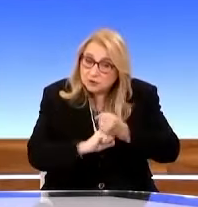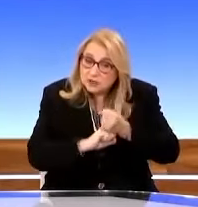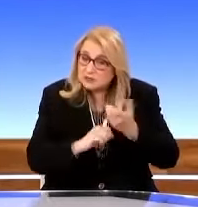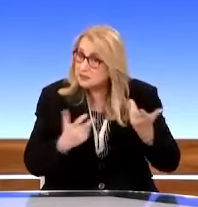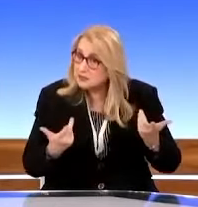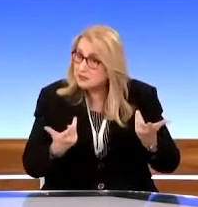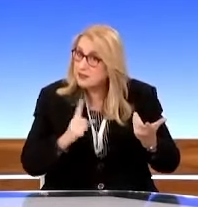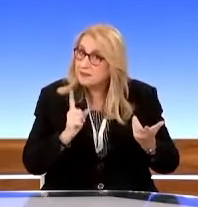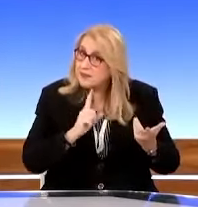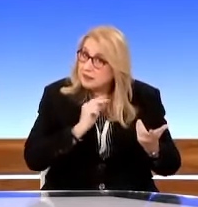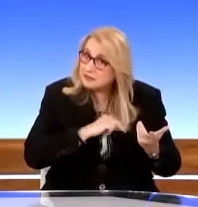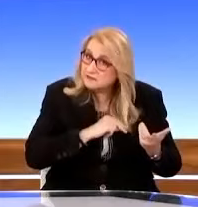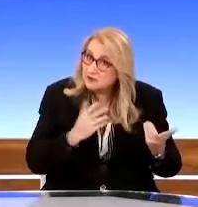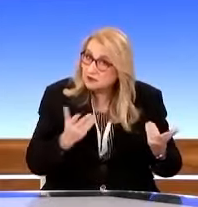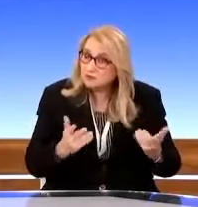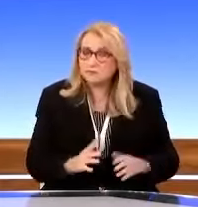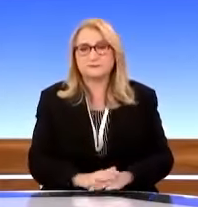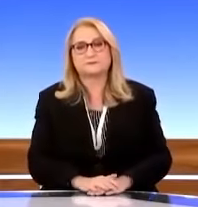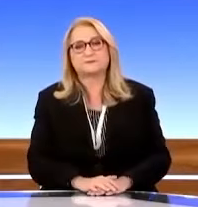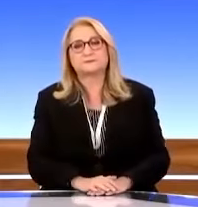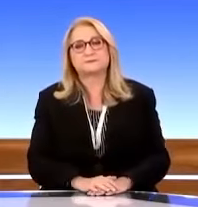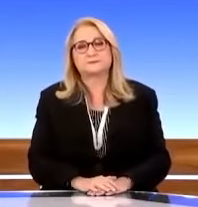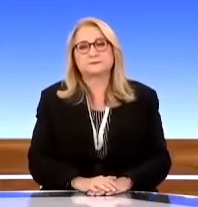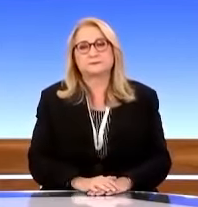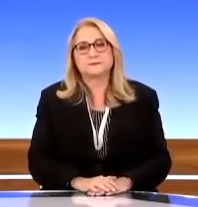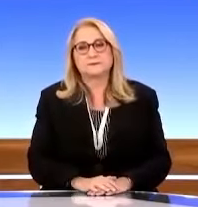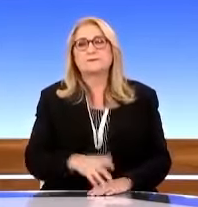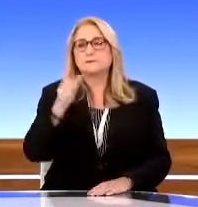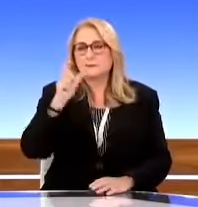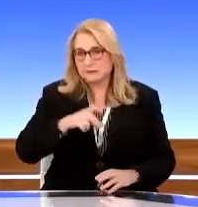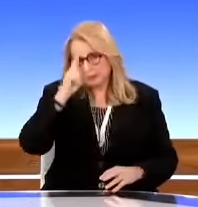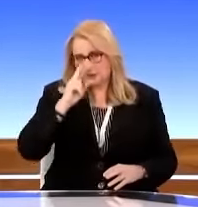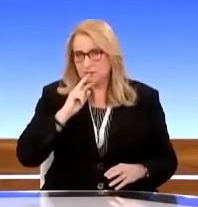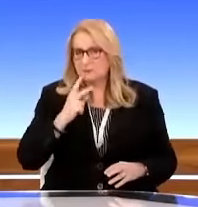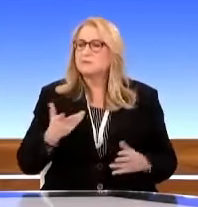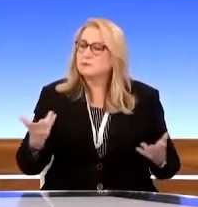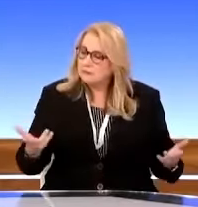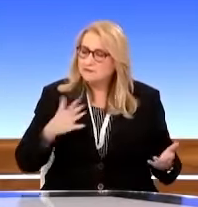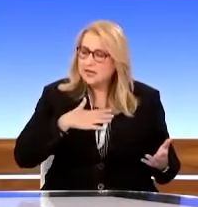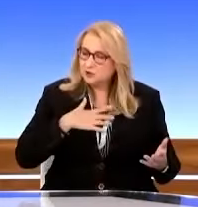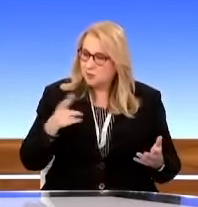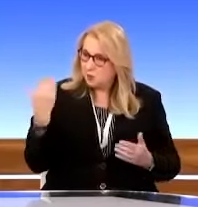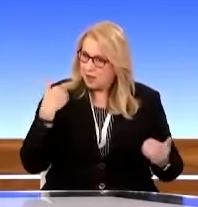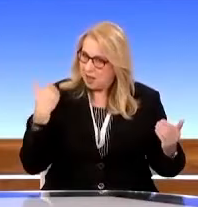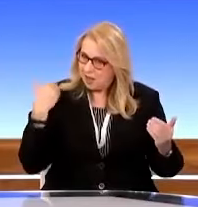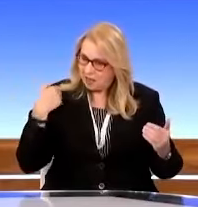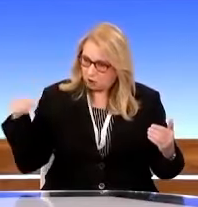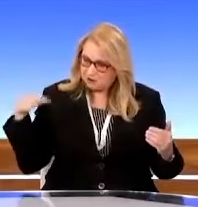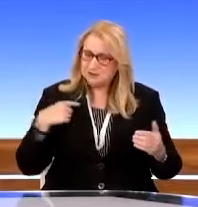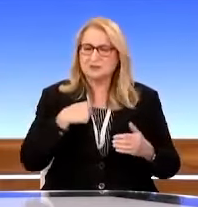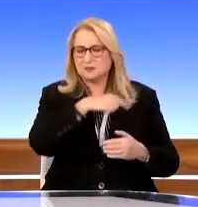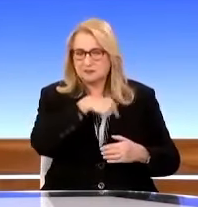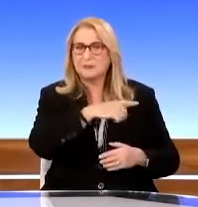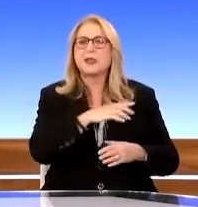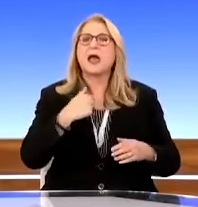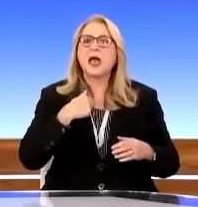πολύ για τις ερωτήσεις. Ακολουθούμε και οι δύο αυτό το συμφέρον μας, δηλαδή να διατηρηθεί αυτή η